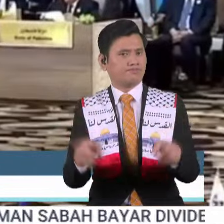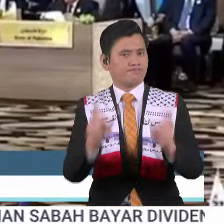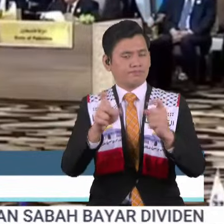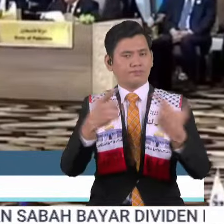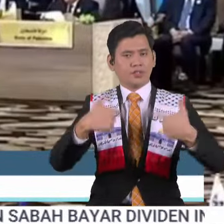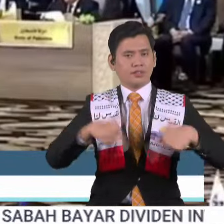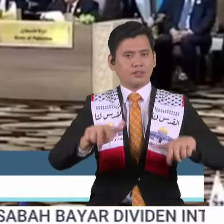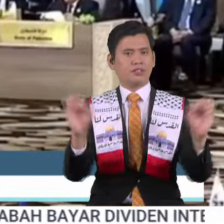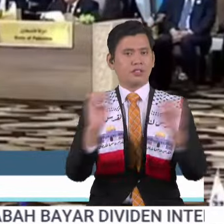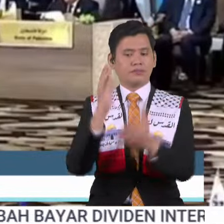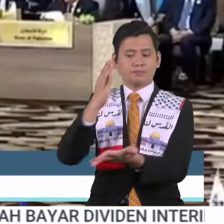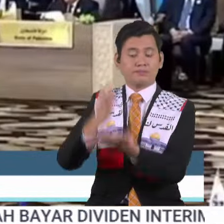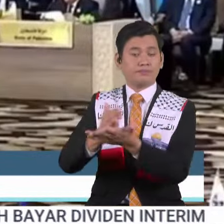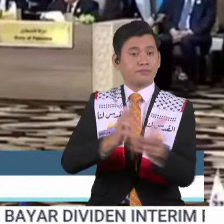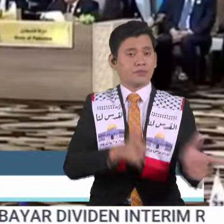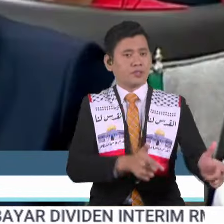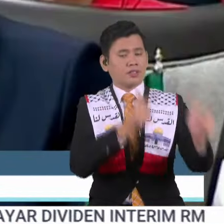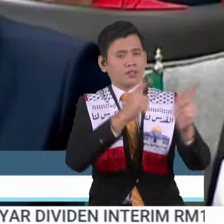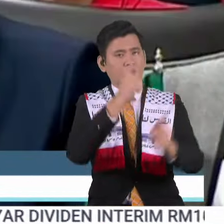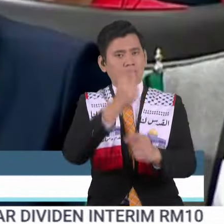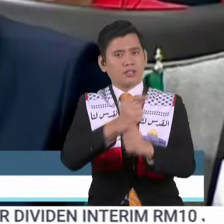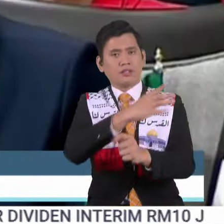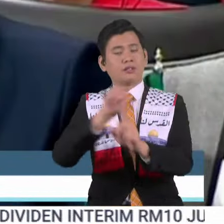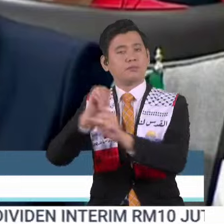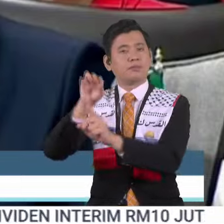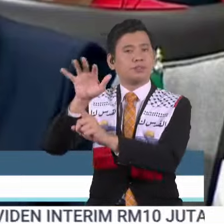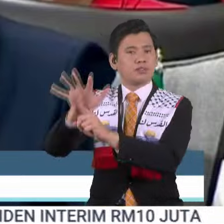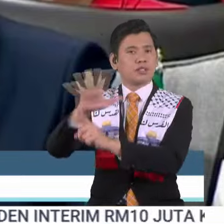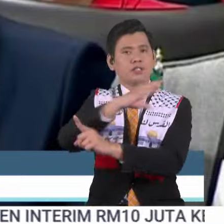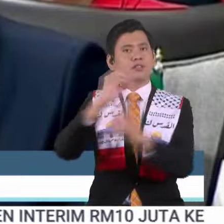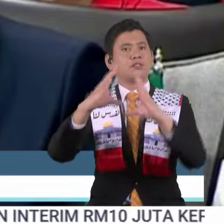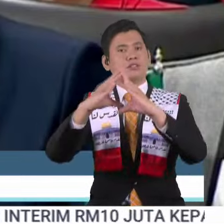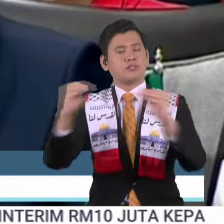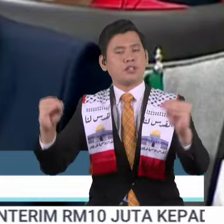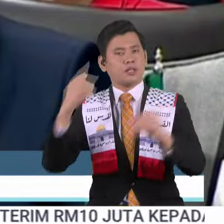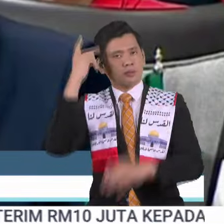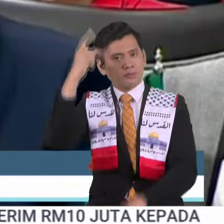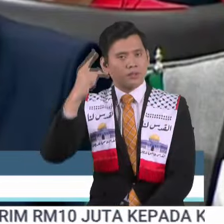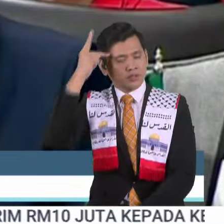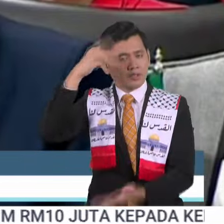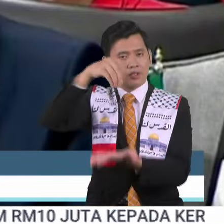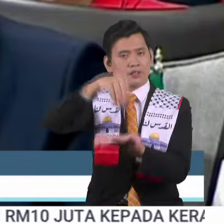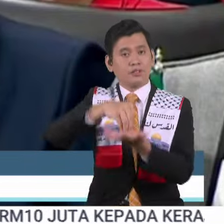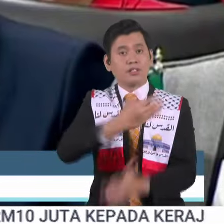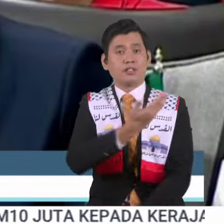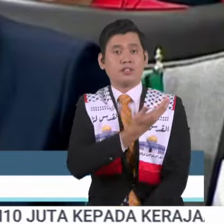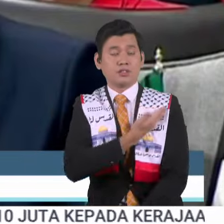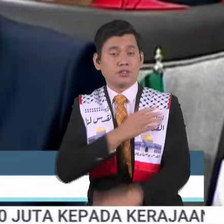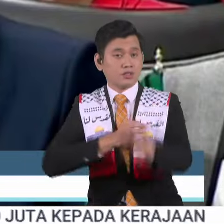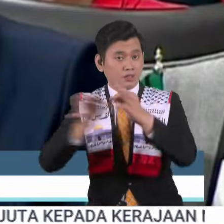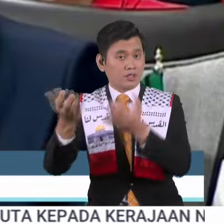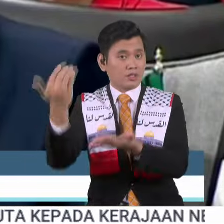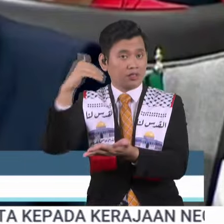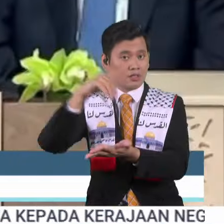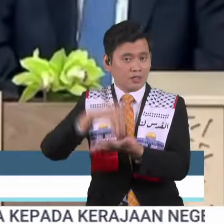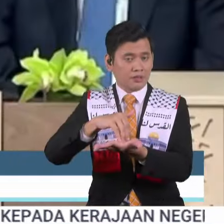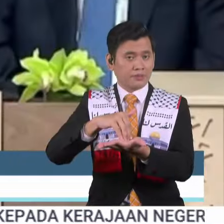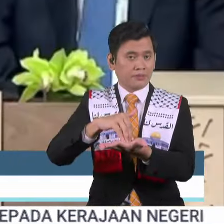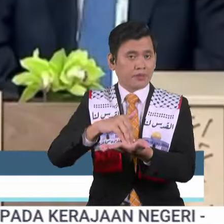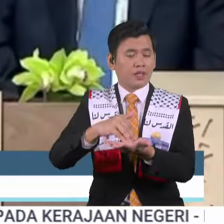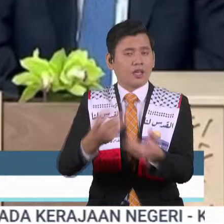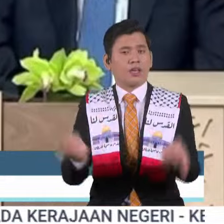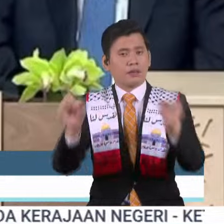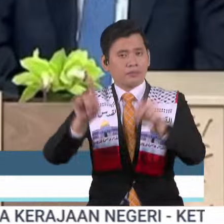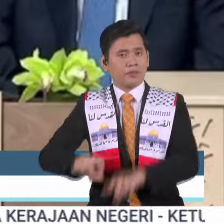tanpa gencatan senjata yang kekal dan berkesan serta penyelesaian politik di Gaza. Jelasnya, genosida di Gaza